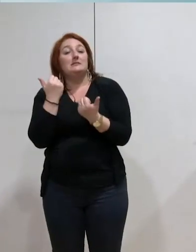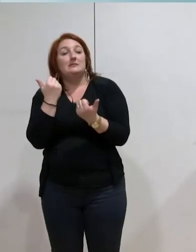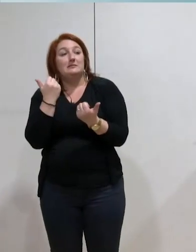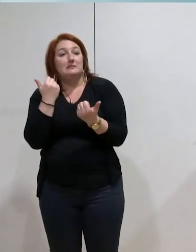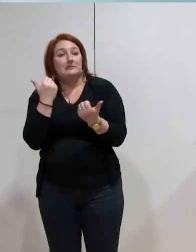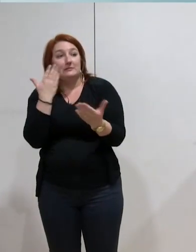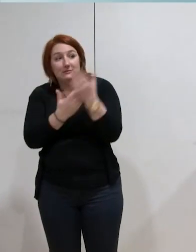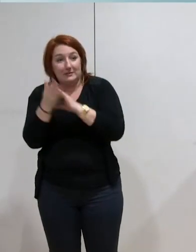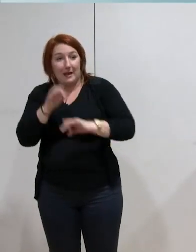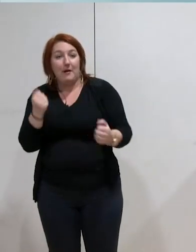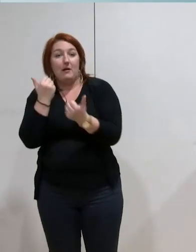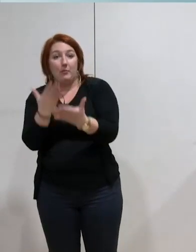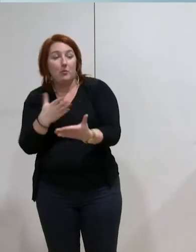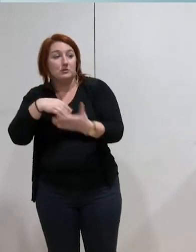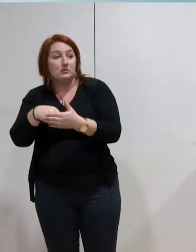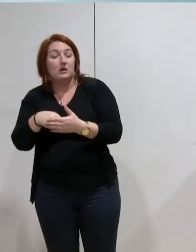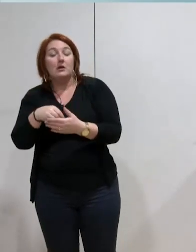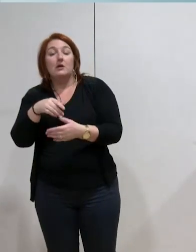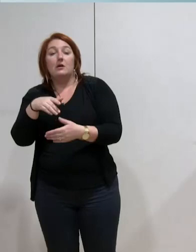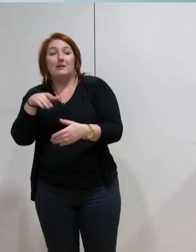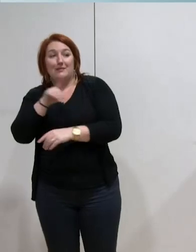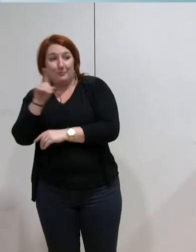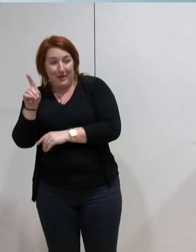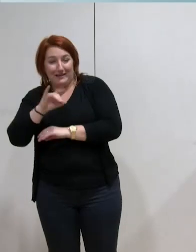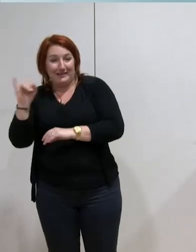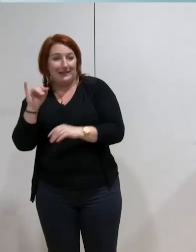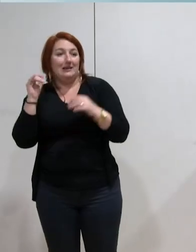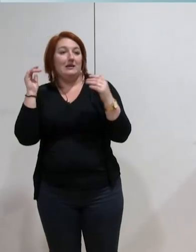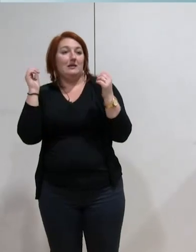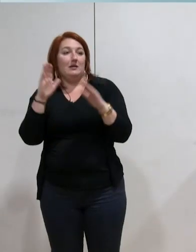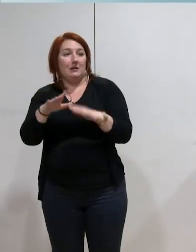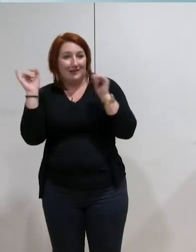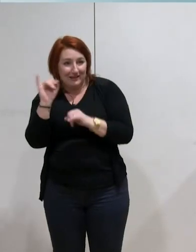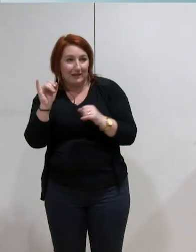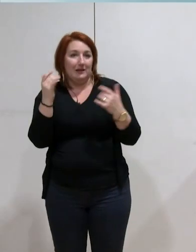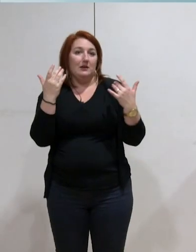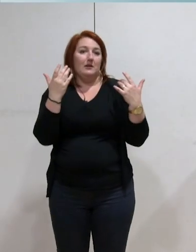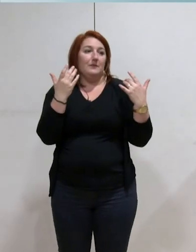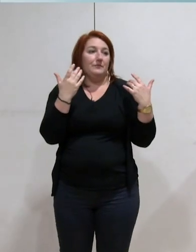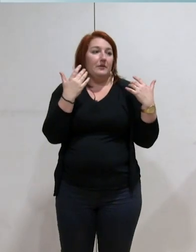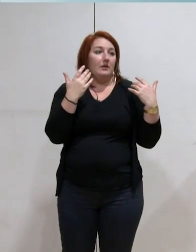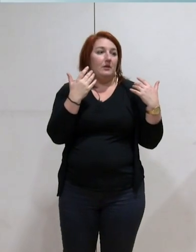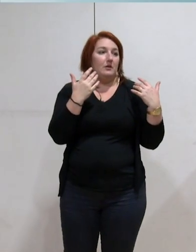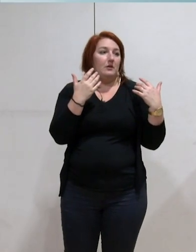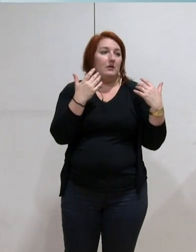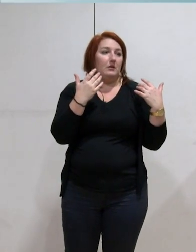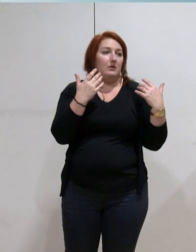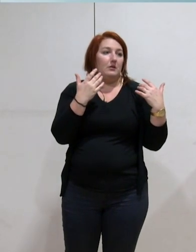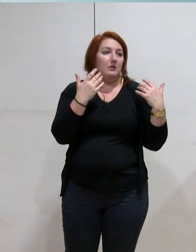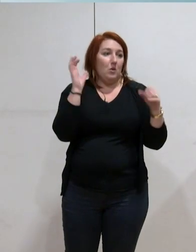vote républicain UD société civile rassemblement de gauche et de progrès qui vote pour rassemblement citoyen de la gauche des écologistes dé libération